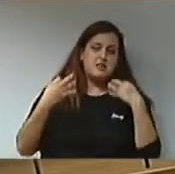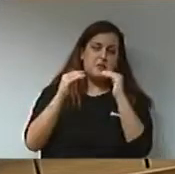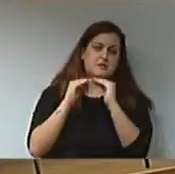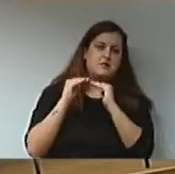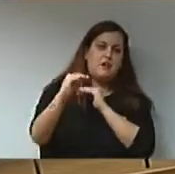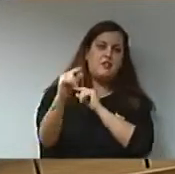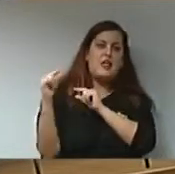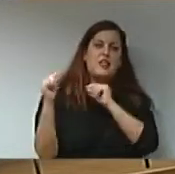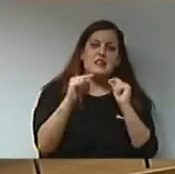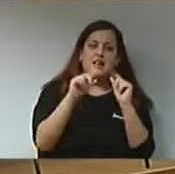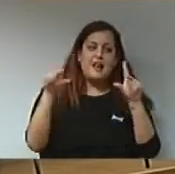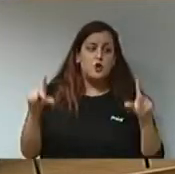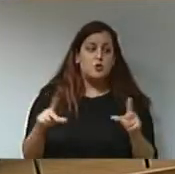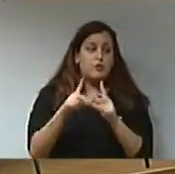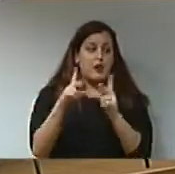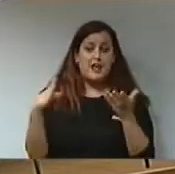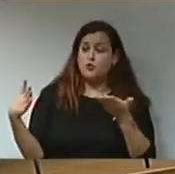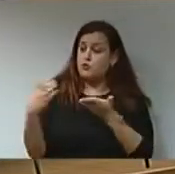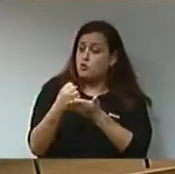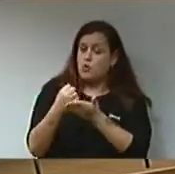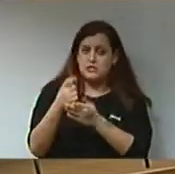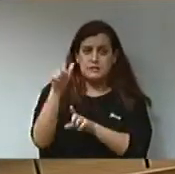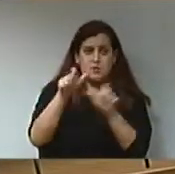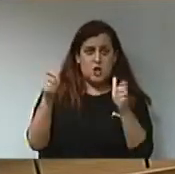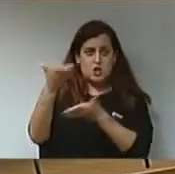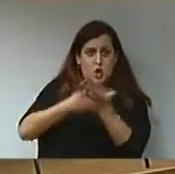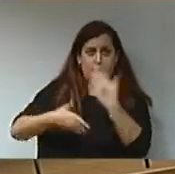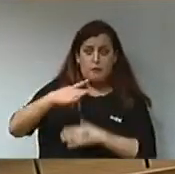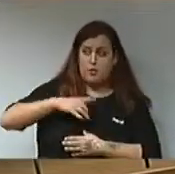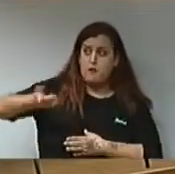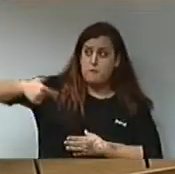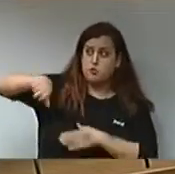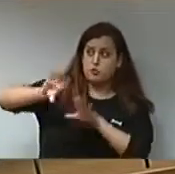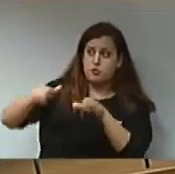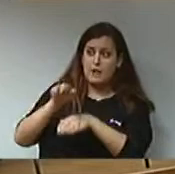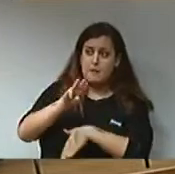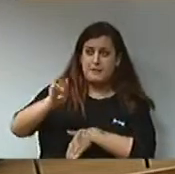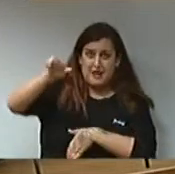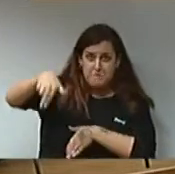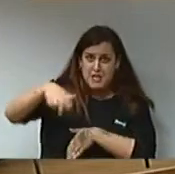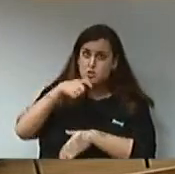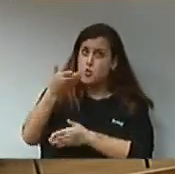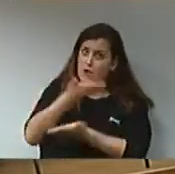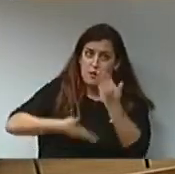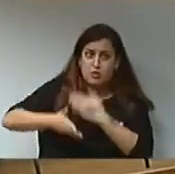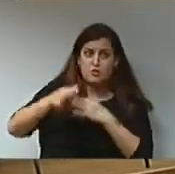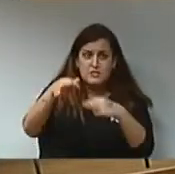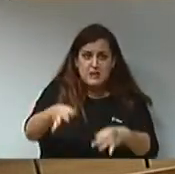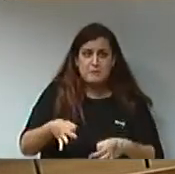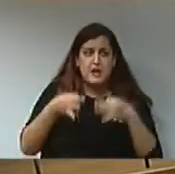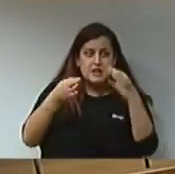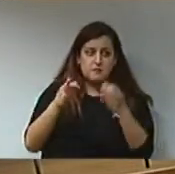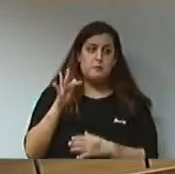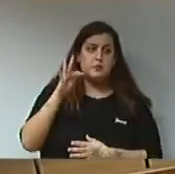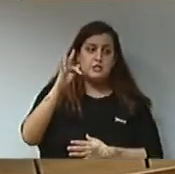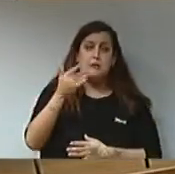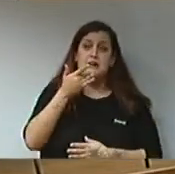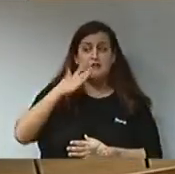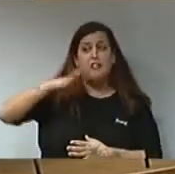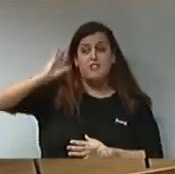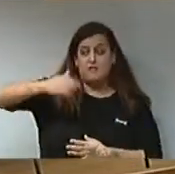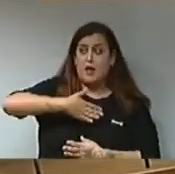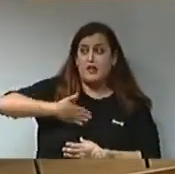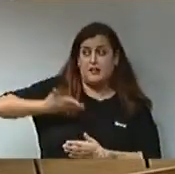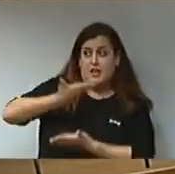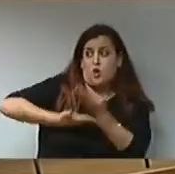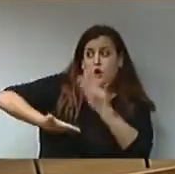social. I ahir caben tots els valencians, per supost, vostès també, i la seva aportació pot ser positiva si de veritat pues,